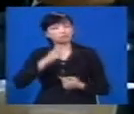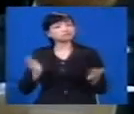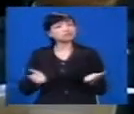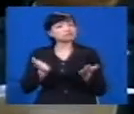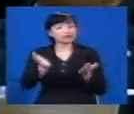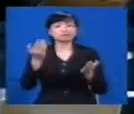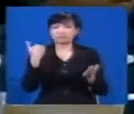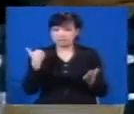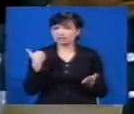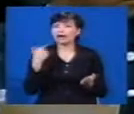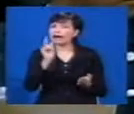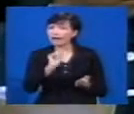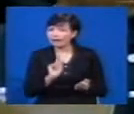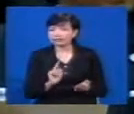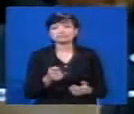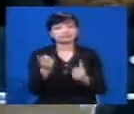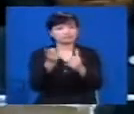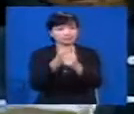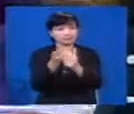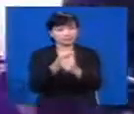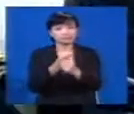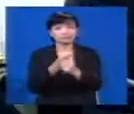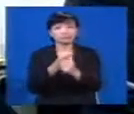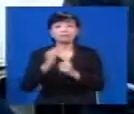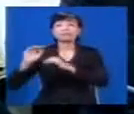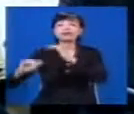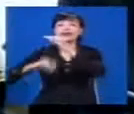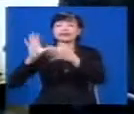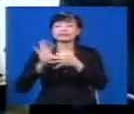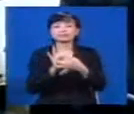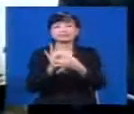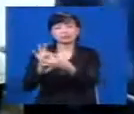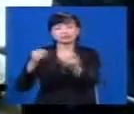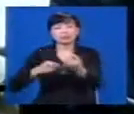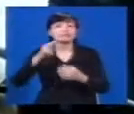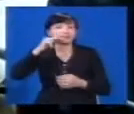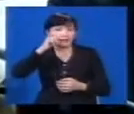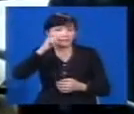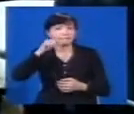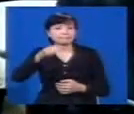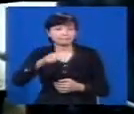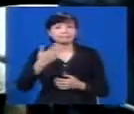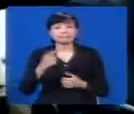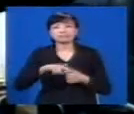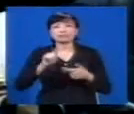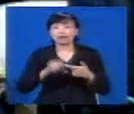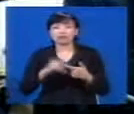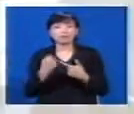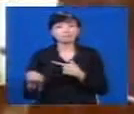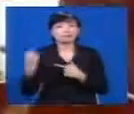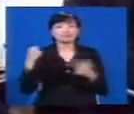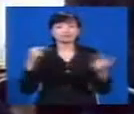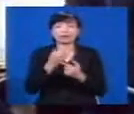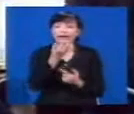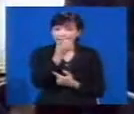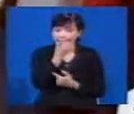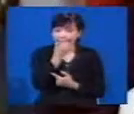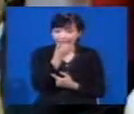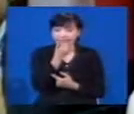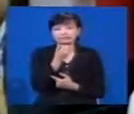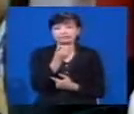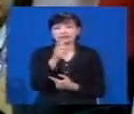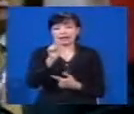ญเช่นการพัฒนาการเชื่อมโยงการบริหารจัดการทรัพยากรน้ำรวมถึงความมั่นคงทางอาหารที่ต้